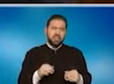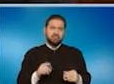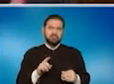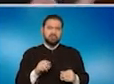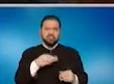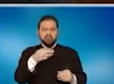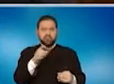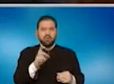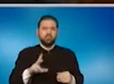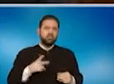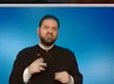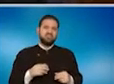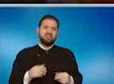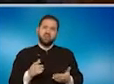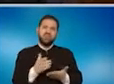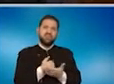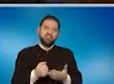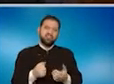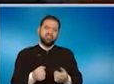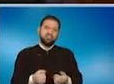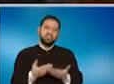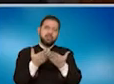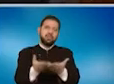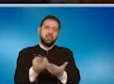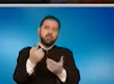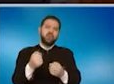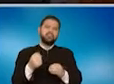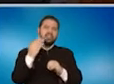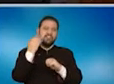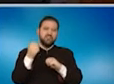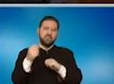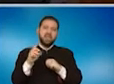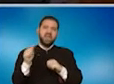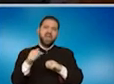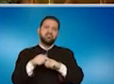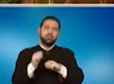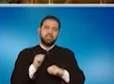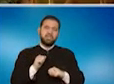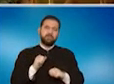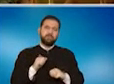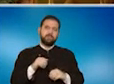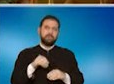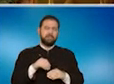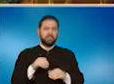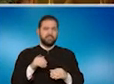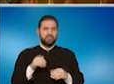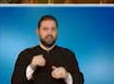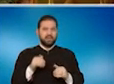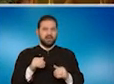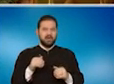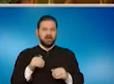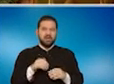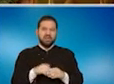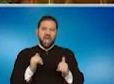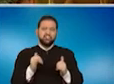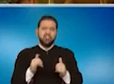vrednici să dobândească o asemenea femeie ca să ție în viață. În cazul tânărului